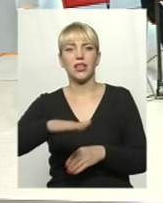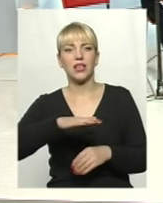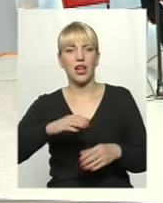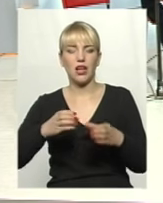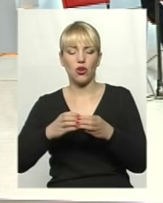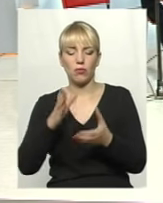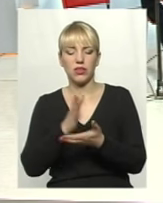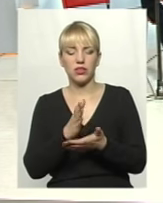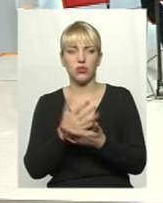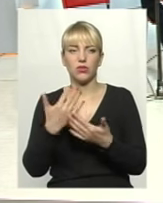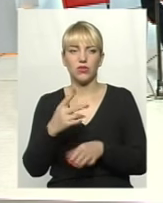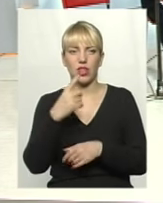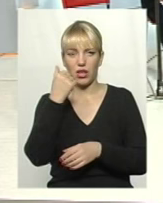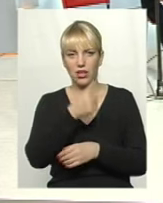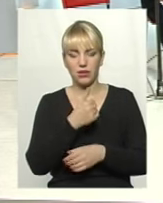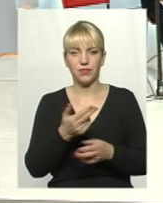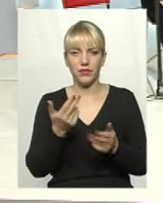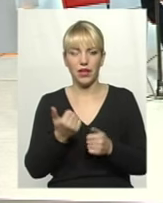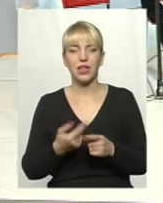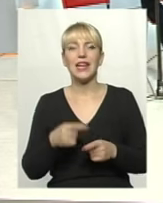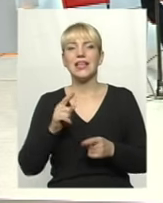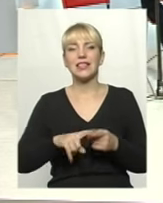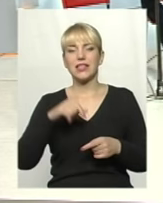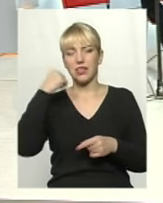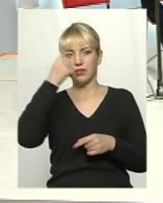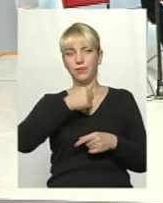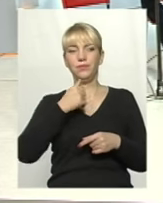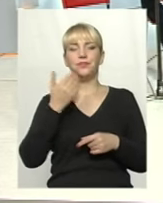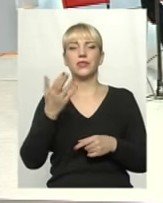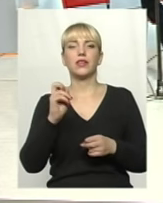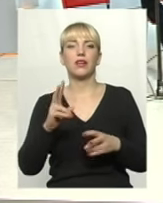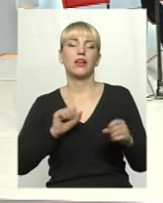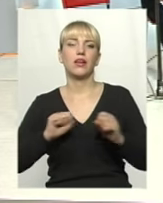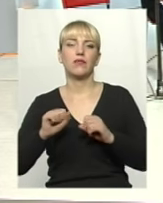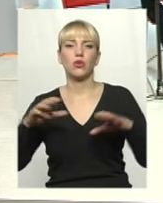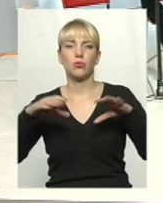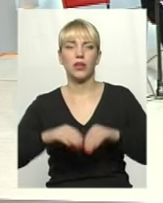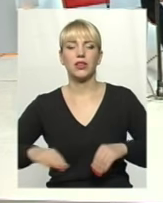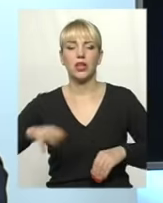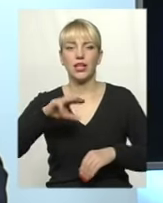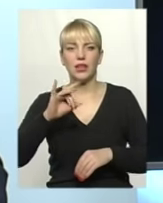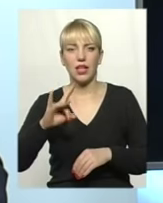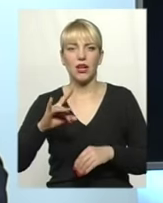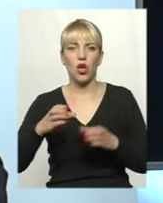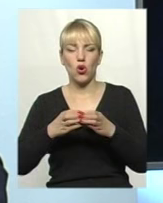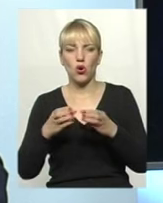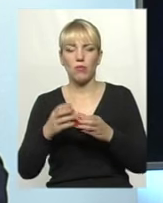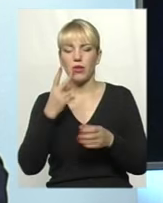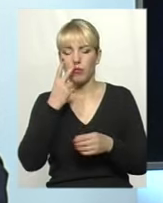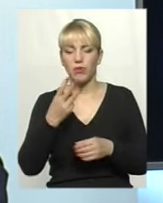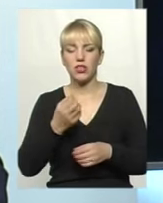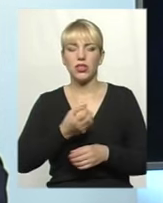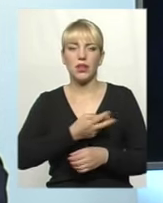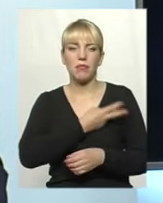так? Так, вже рік. Вже рік. За цей рік ви, як керівник об'єднаної тергромади, побачили бажання старост